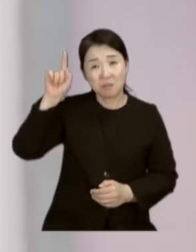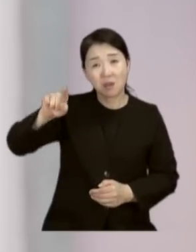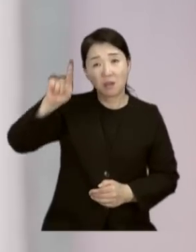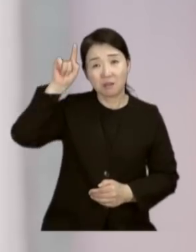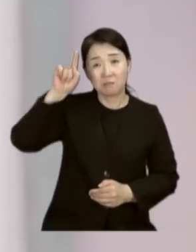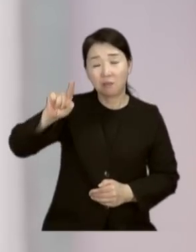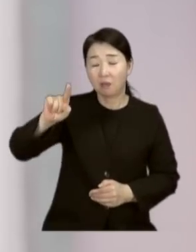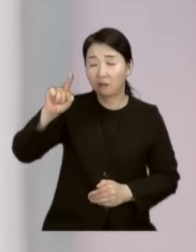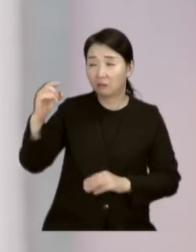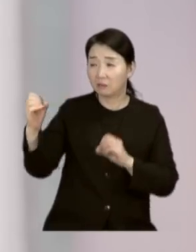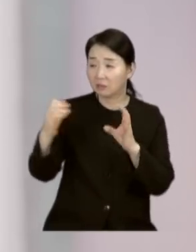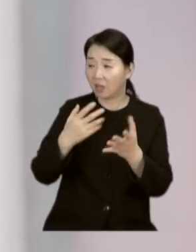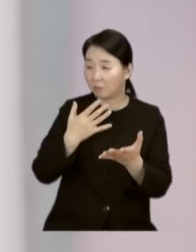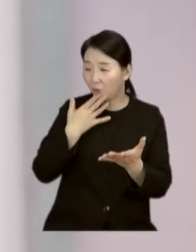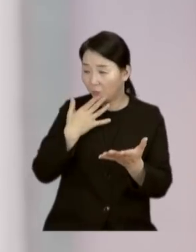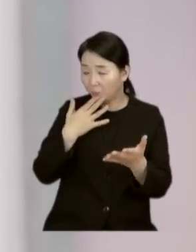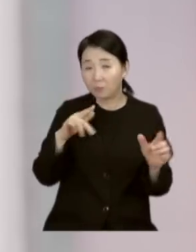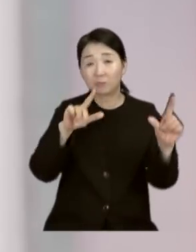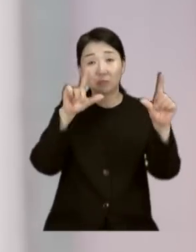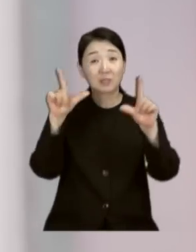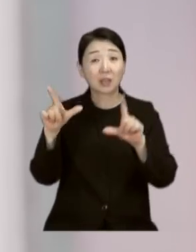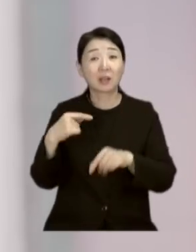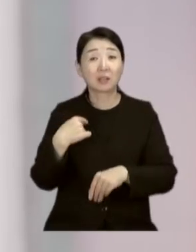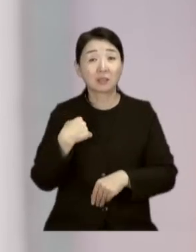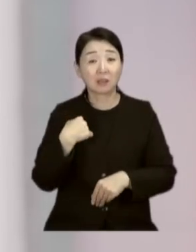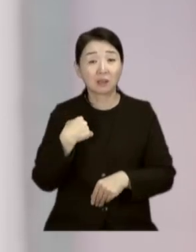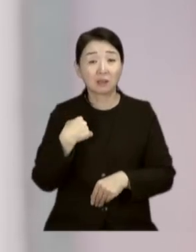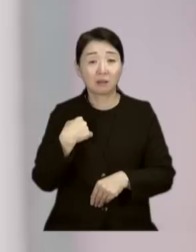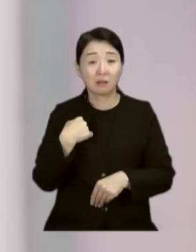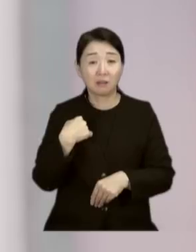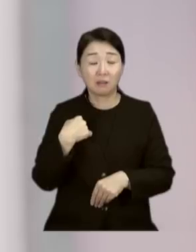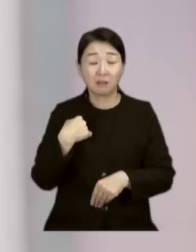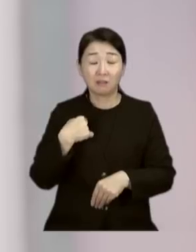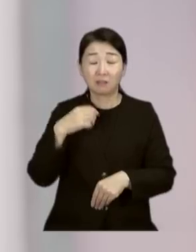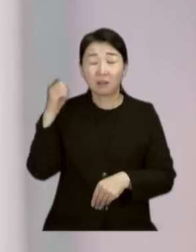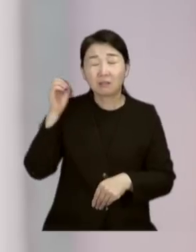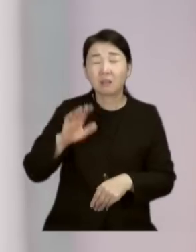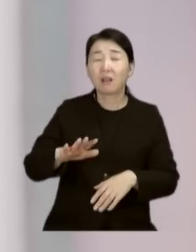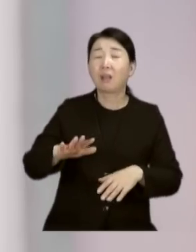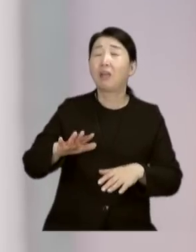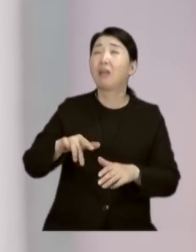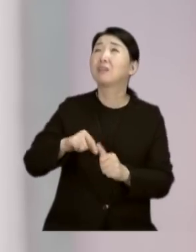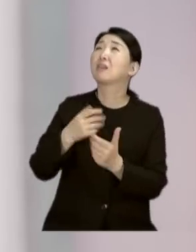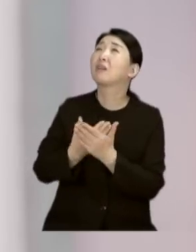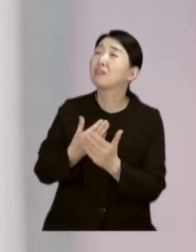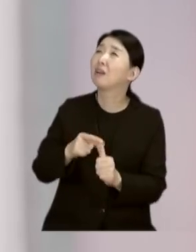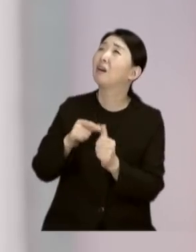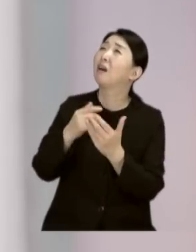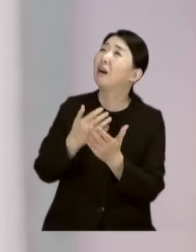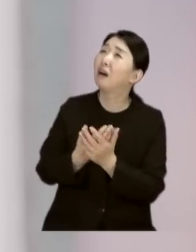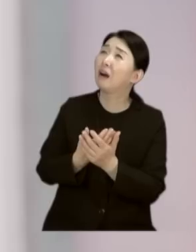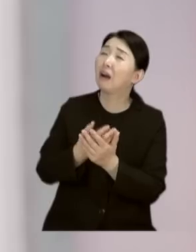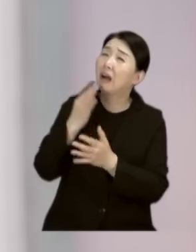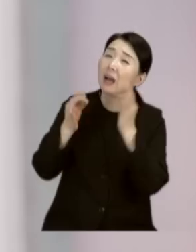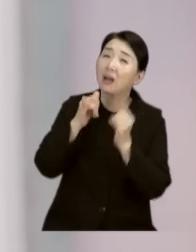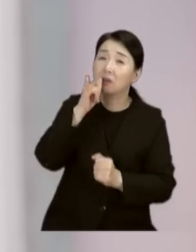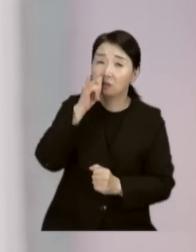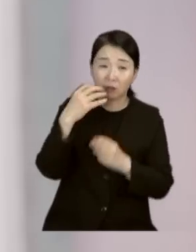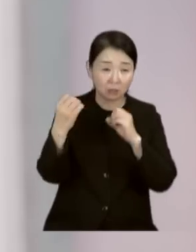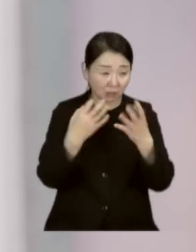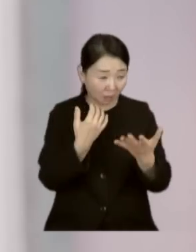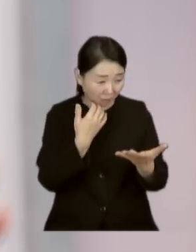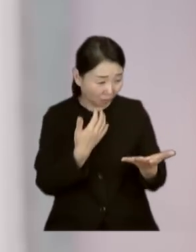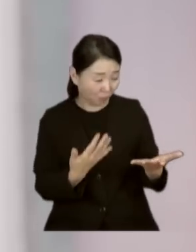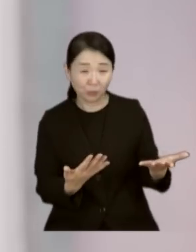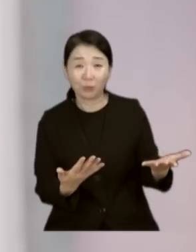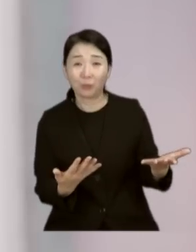하루하루가 답이 없는 삶 속에 내가 허우적거린다는 게 답은 정말 누가 봐도 없어요.